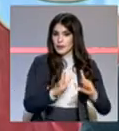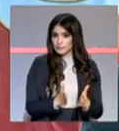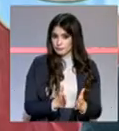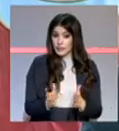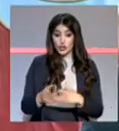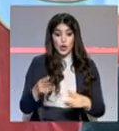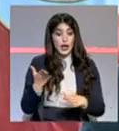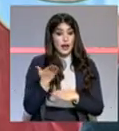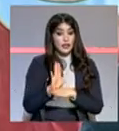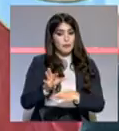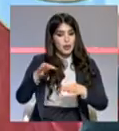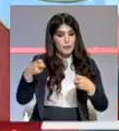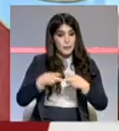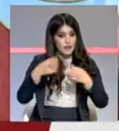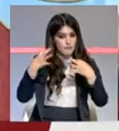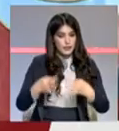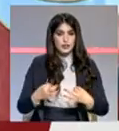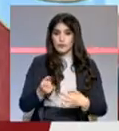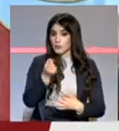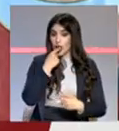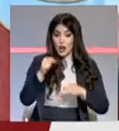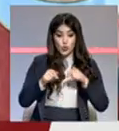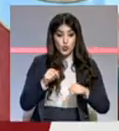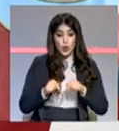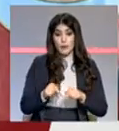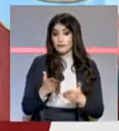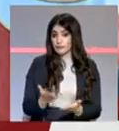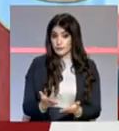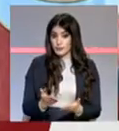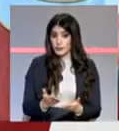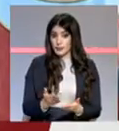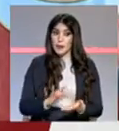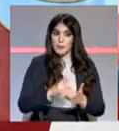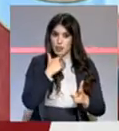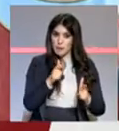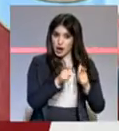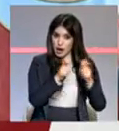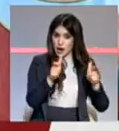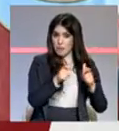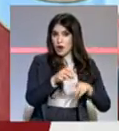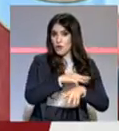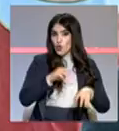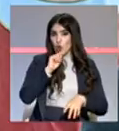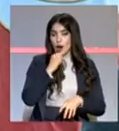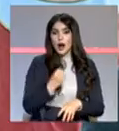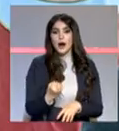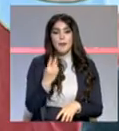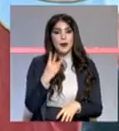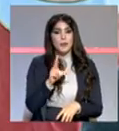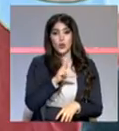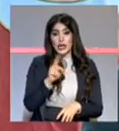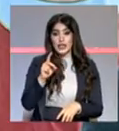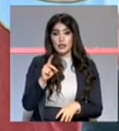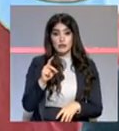حددنا الاسعار في مستوى البيع من المجمع الكيميائي التونسي ب 430